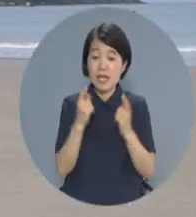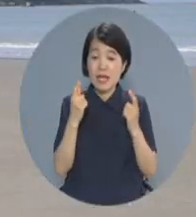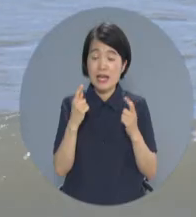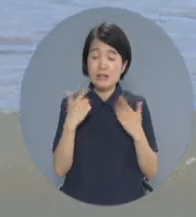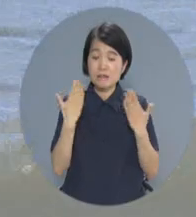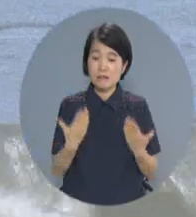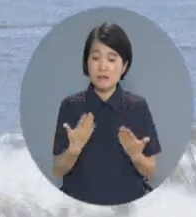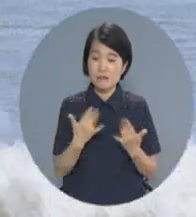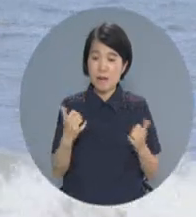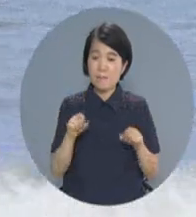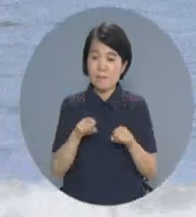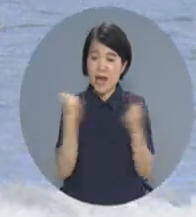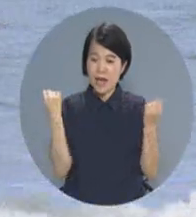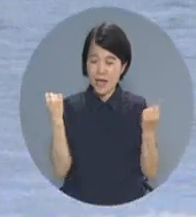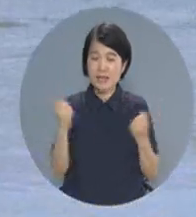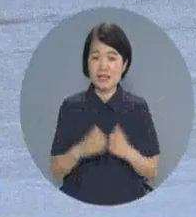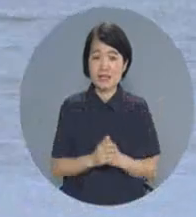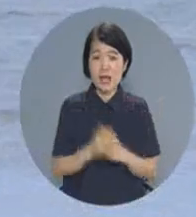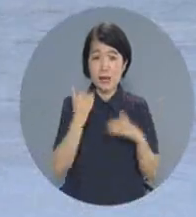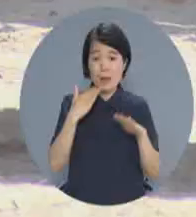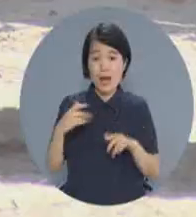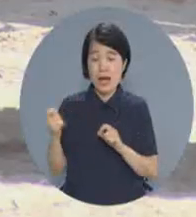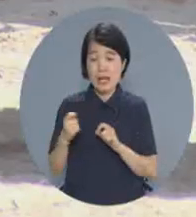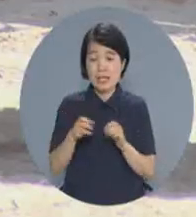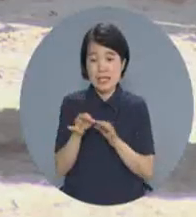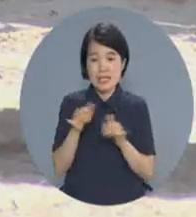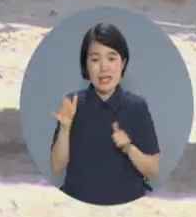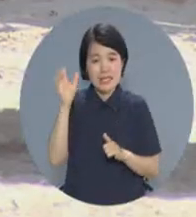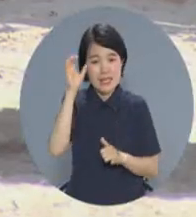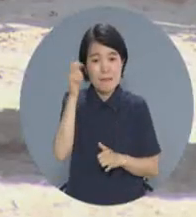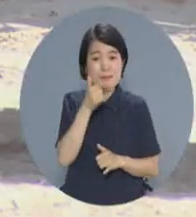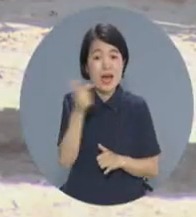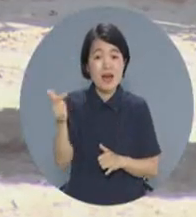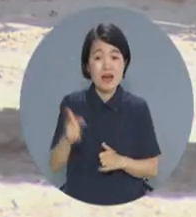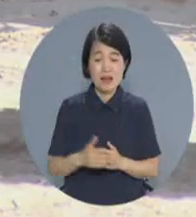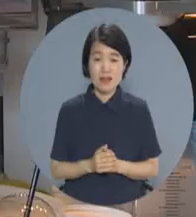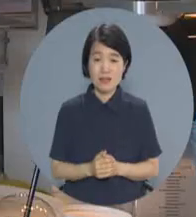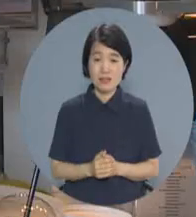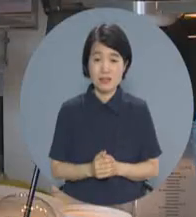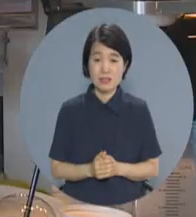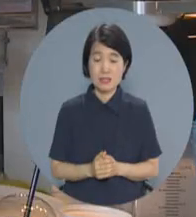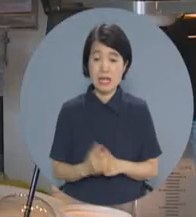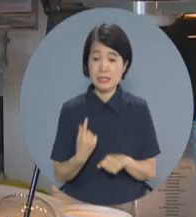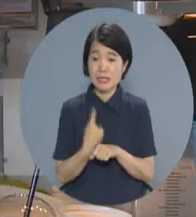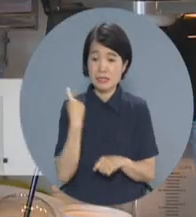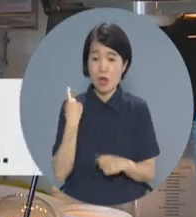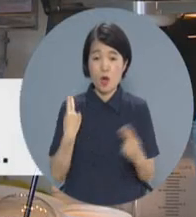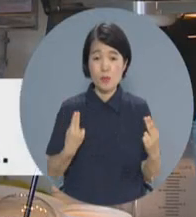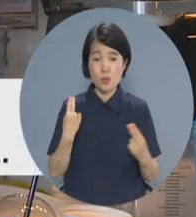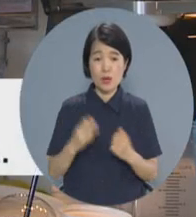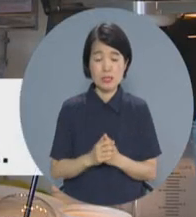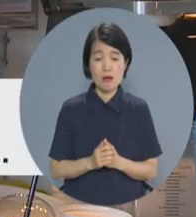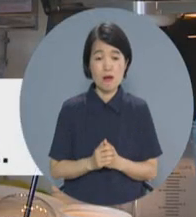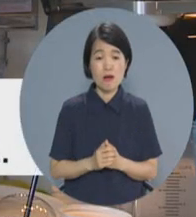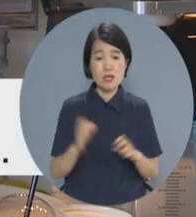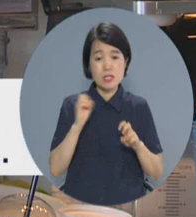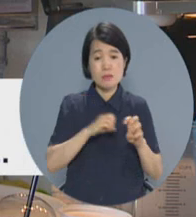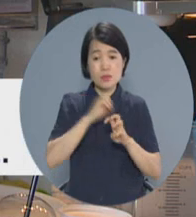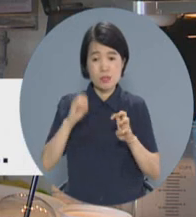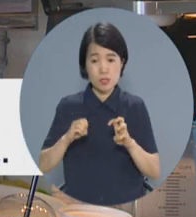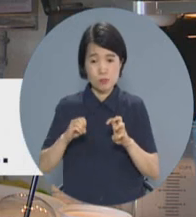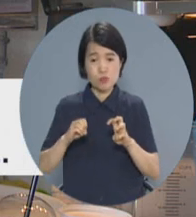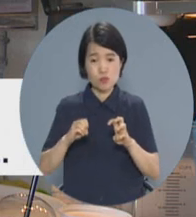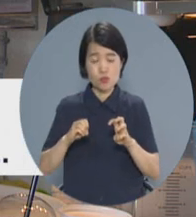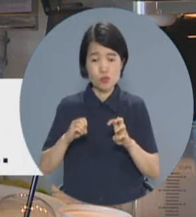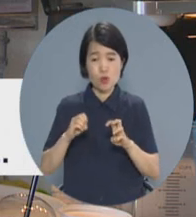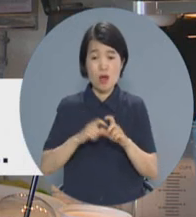증가할 것으로 예상되면서 해수욕장 인근 상인들의 기대감도 커지고 있습니다. 작년 대비 한 20, 30%